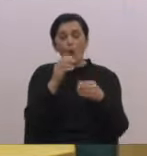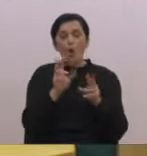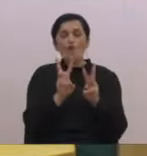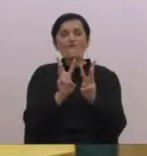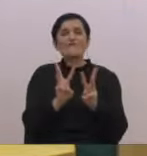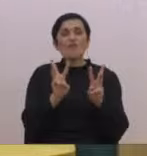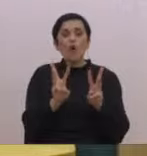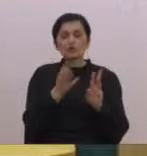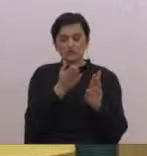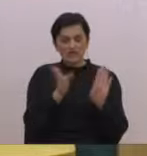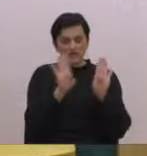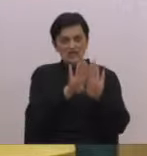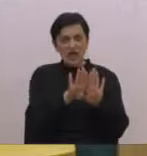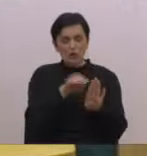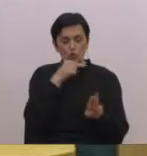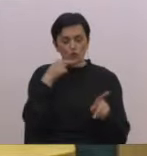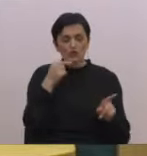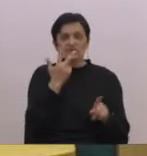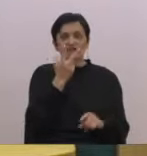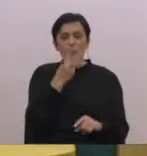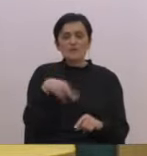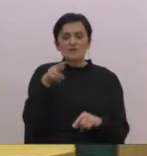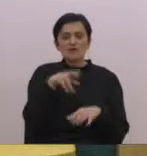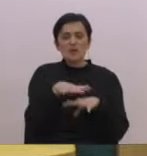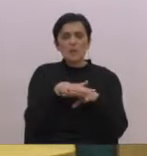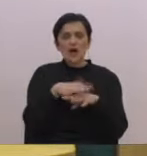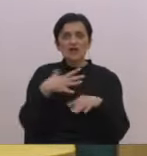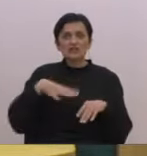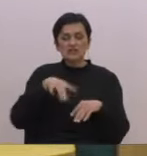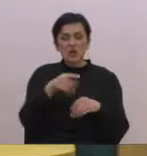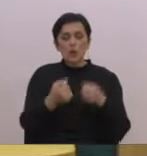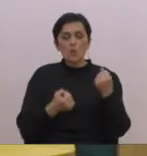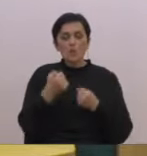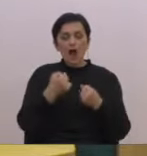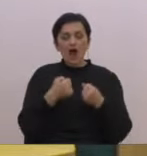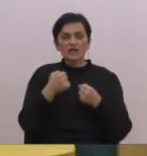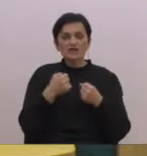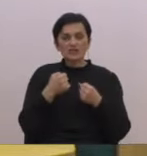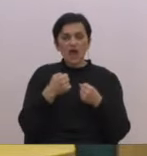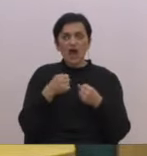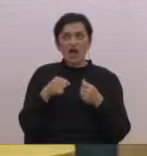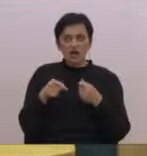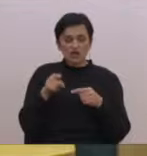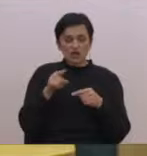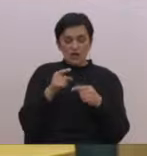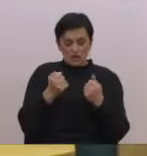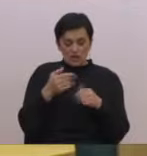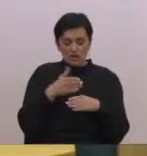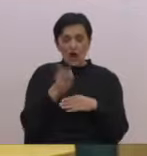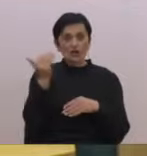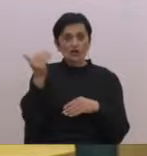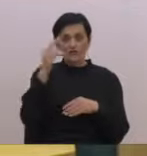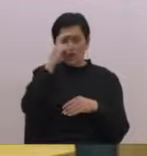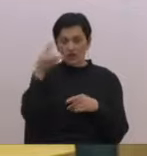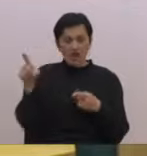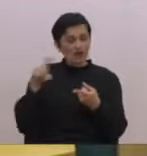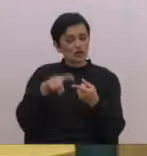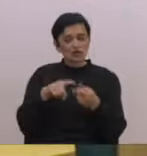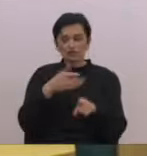armeba, da, i hura ruseci. 3 miliardiani bazaria, sakartveloshi mankanebis reeksportis bazari, sva shoris tken khelisuflebas araperi shekheba ara ak